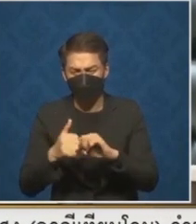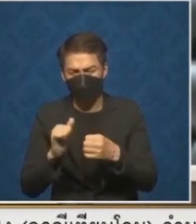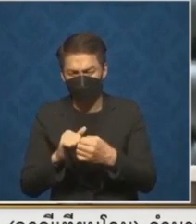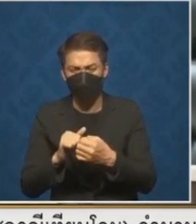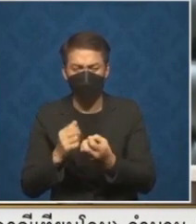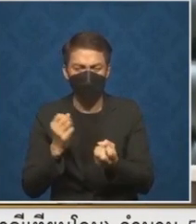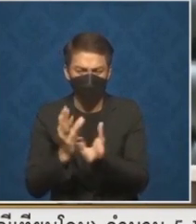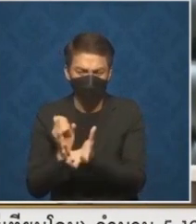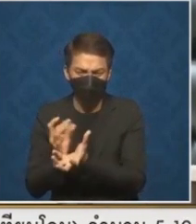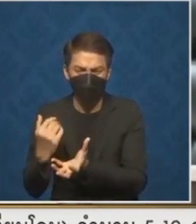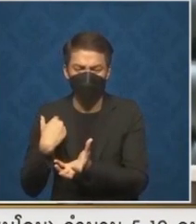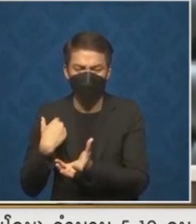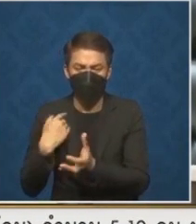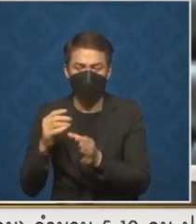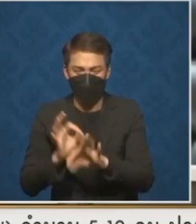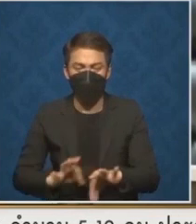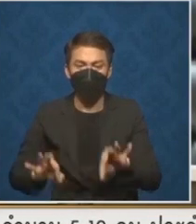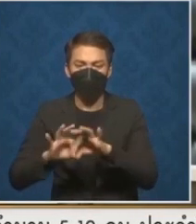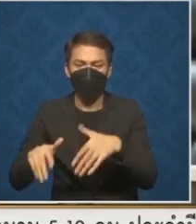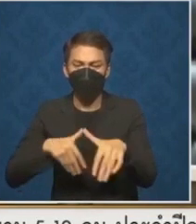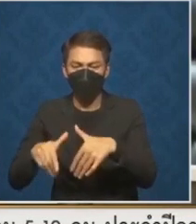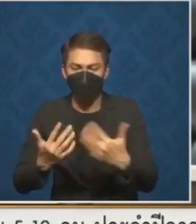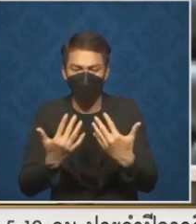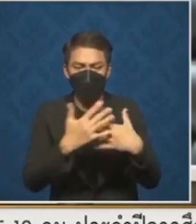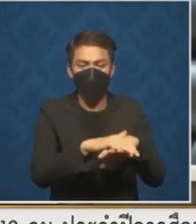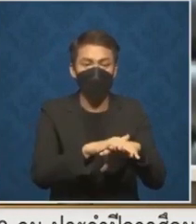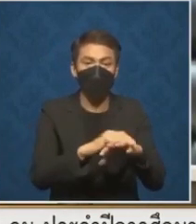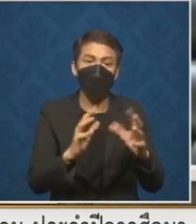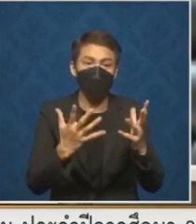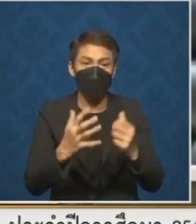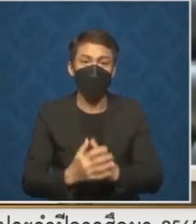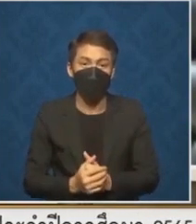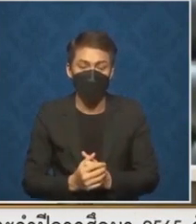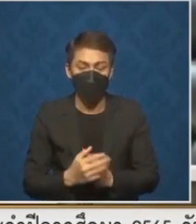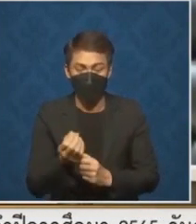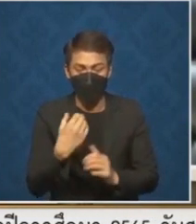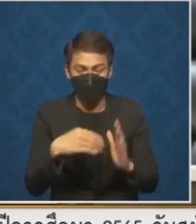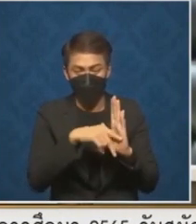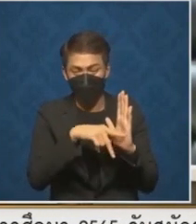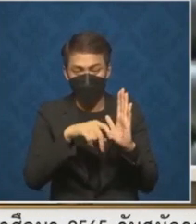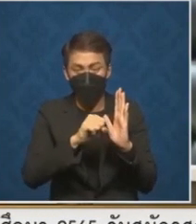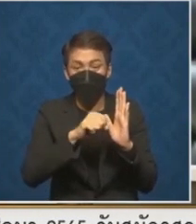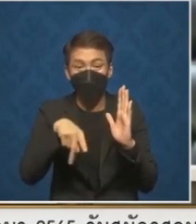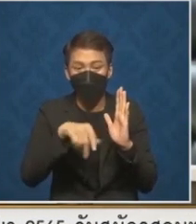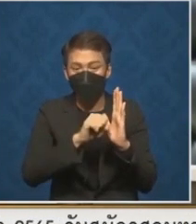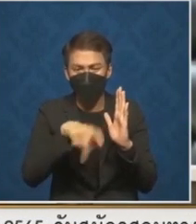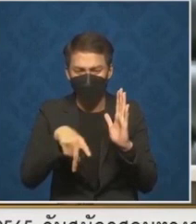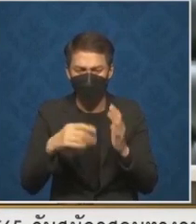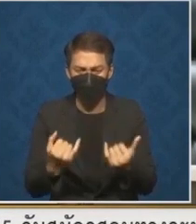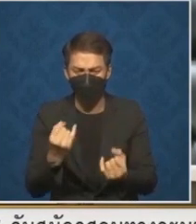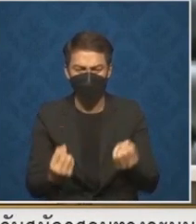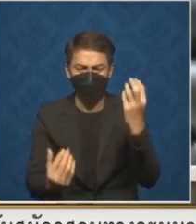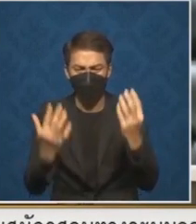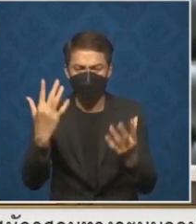การมีส่วรวมของประชาชนแทบไมมีเลยมีบางคนบอกวาจัหวสุพัน์เกิทจหวัดจะเป็นป่าแล้ว